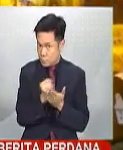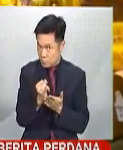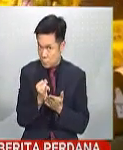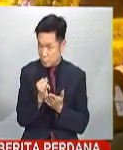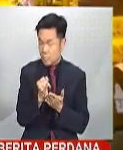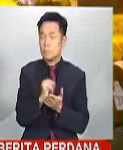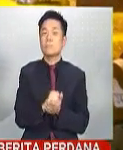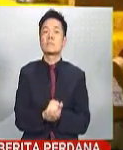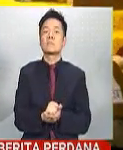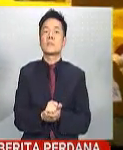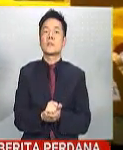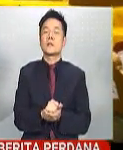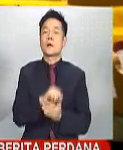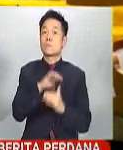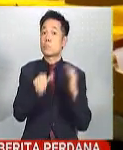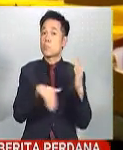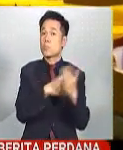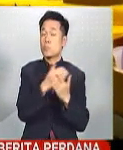akan dengan jujur